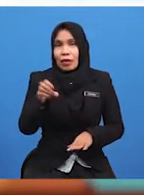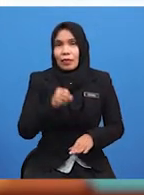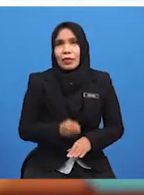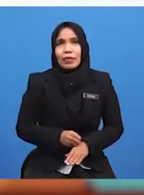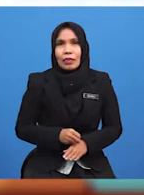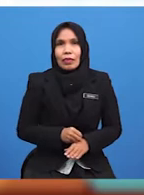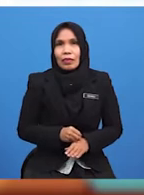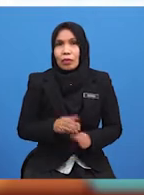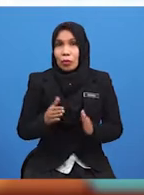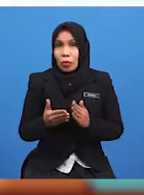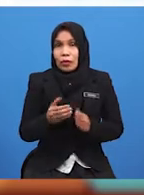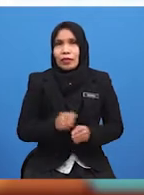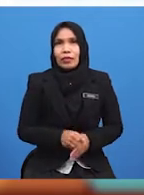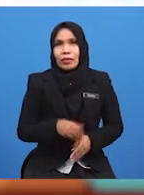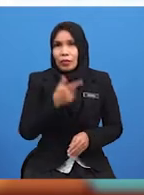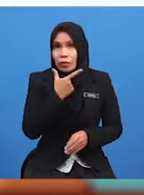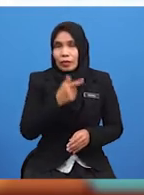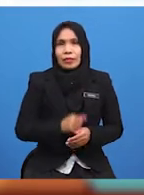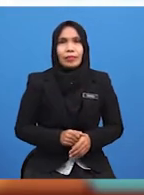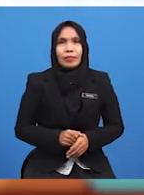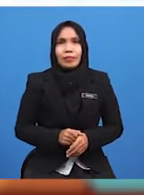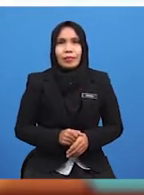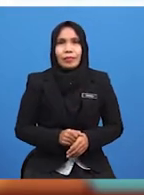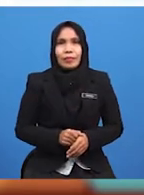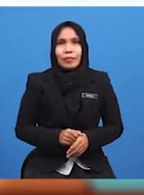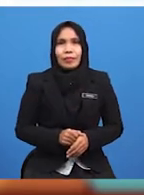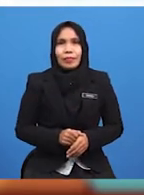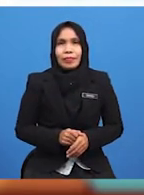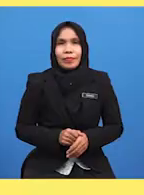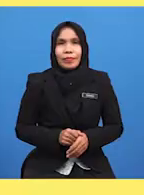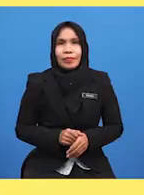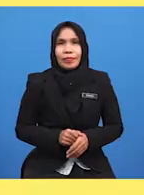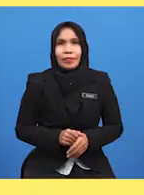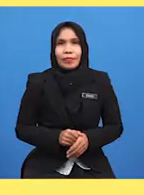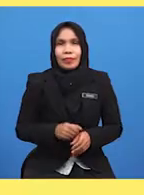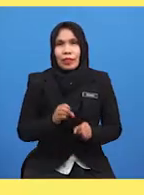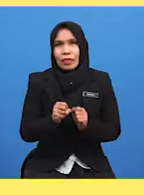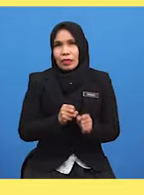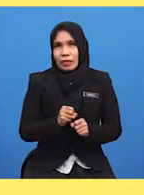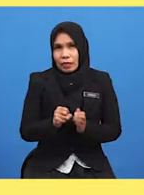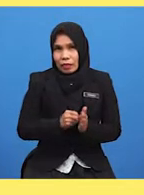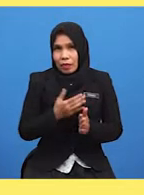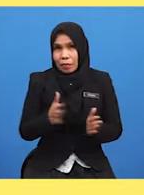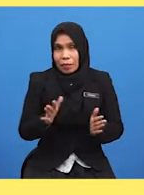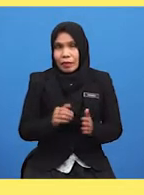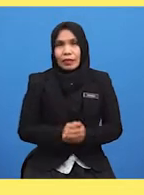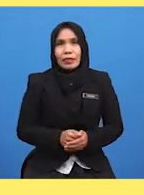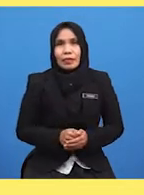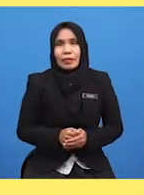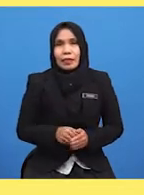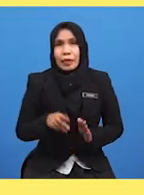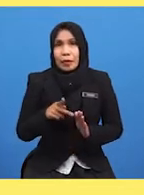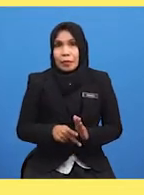mengubah undang-undang tradisional yang telah mereka warisi sejak Kesultanan Melayu Melaka selepas pelaksanaan